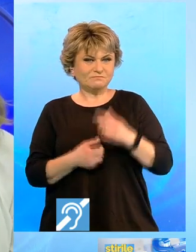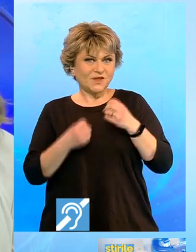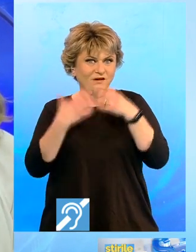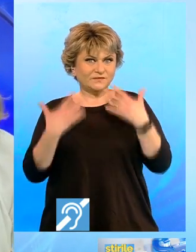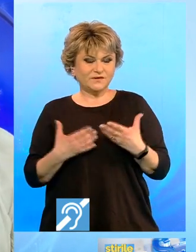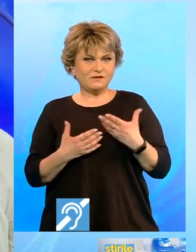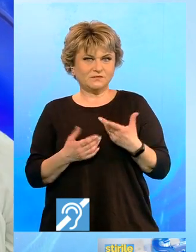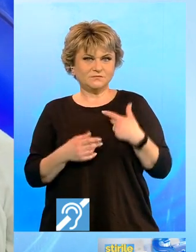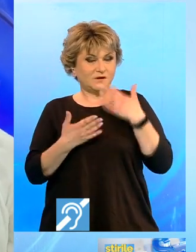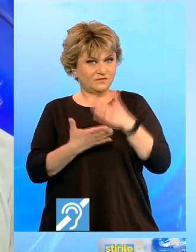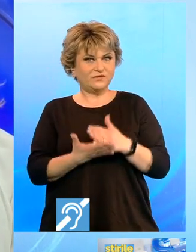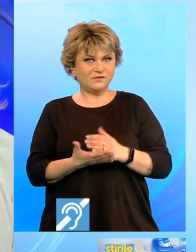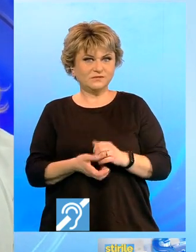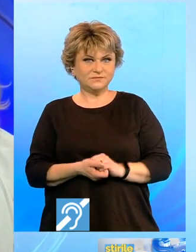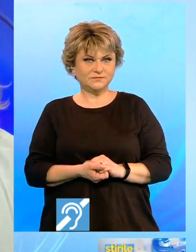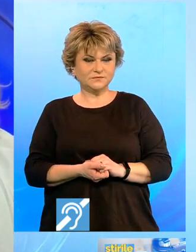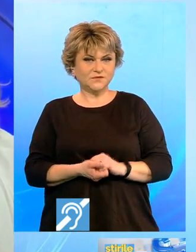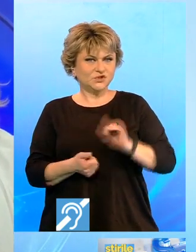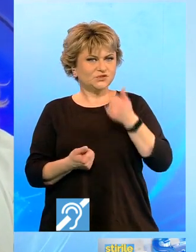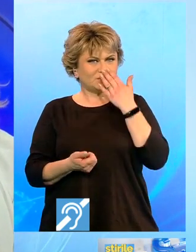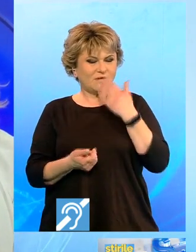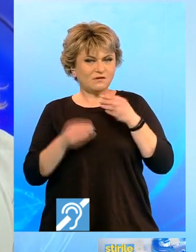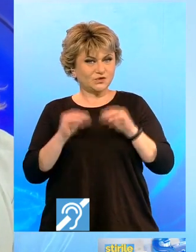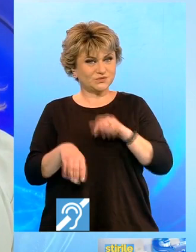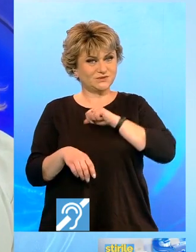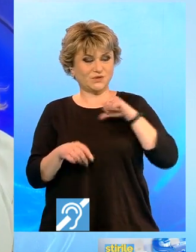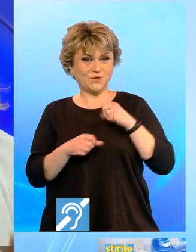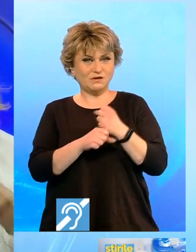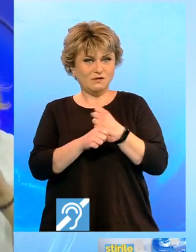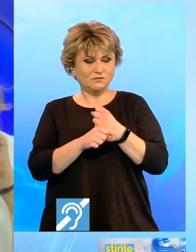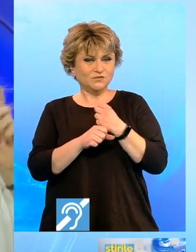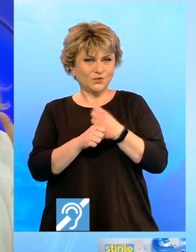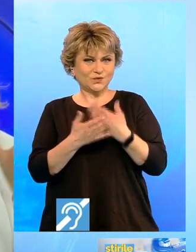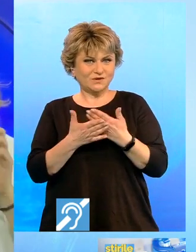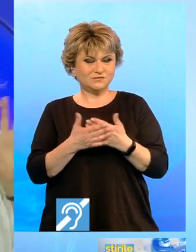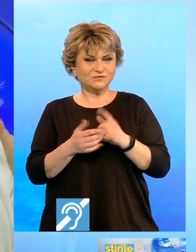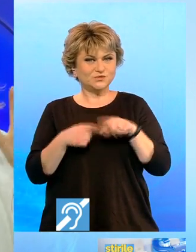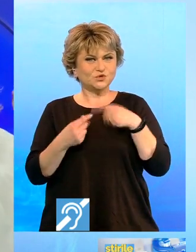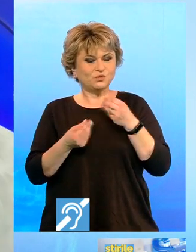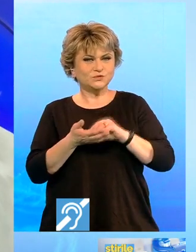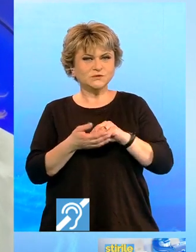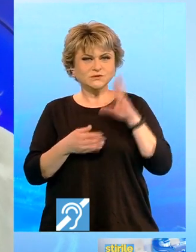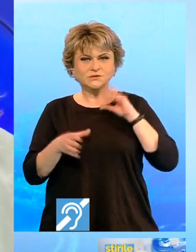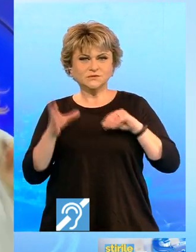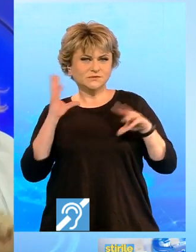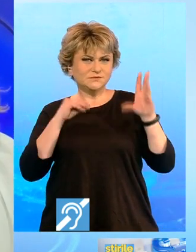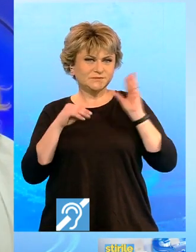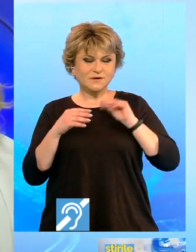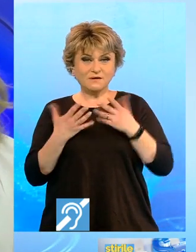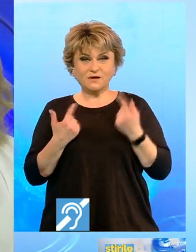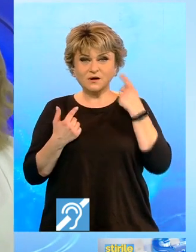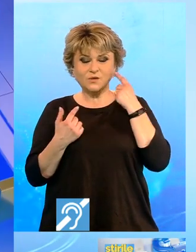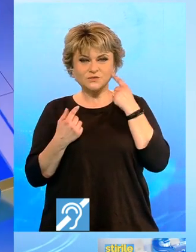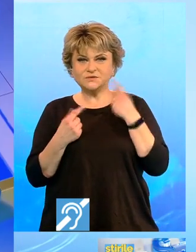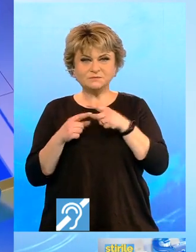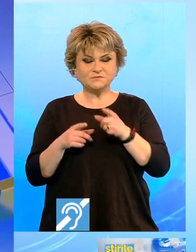clarificare, claritate, adevăr. Și se pare că ajung singuri la lucrul ăsta, dar după ce au pus la cap diverse informații pe care le-au auzit